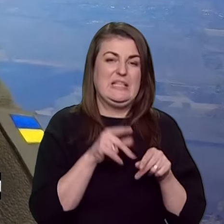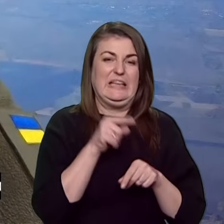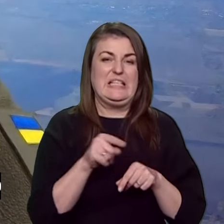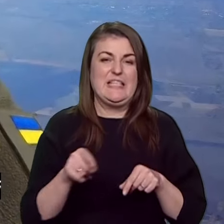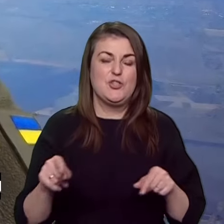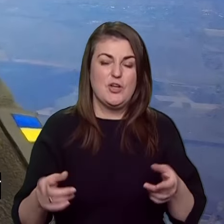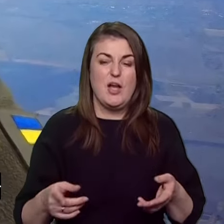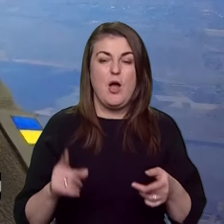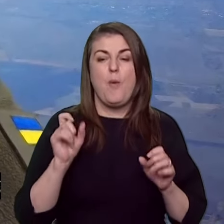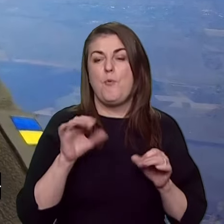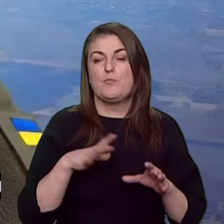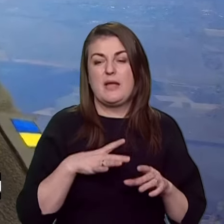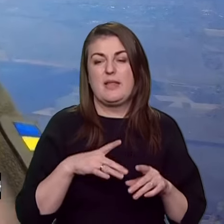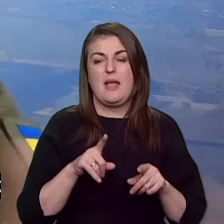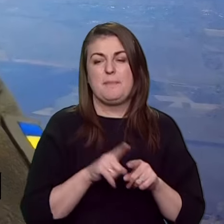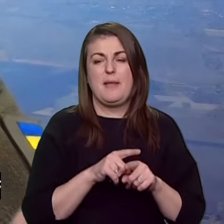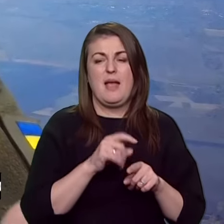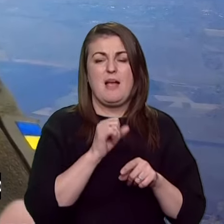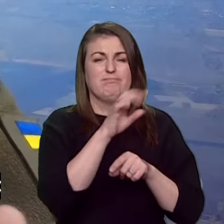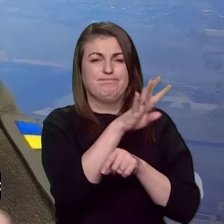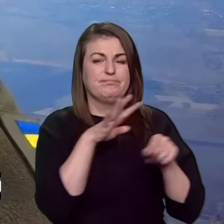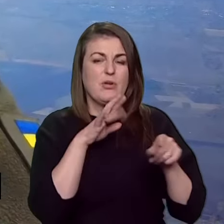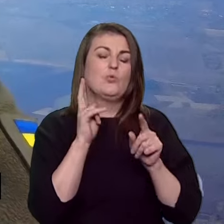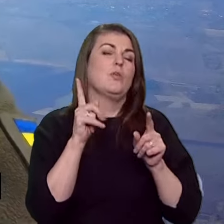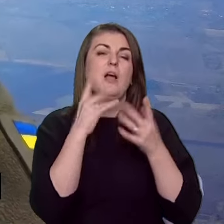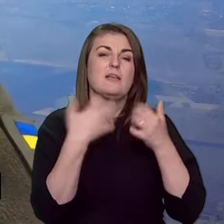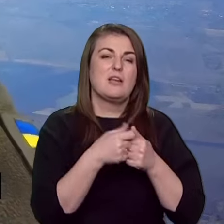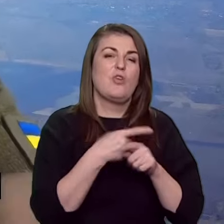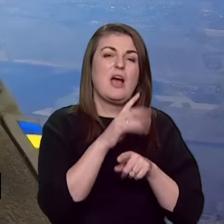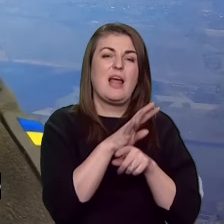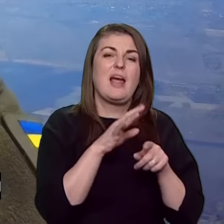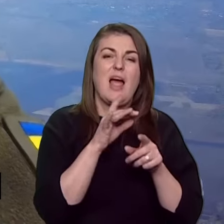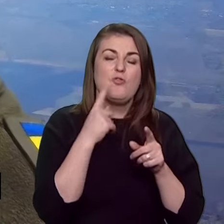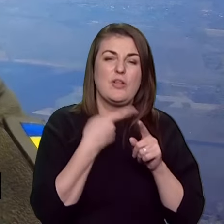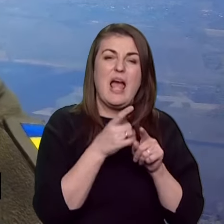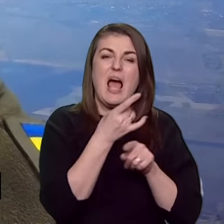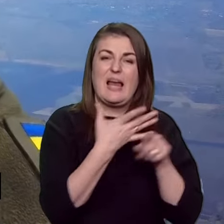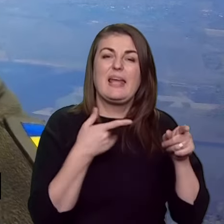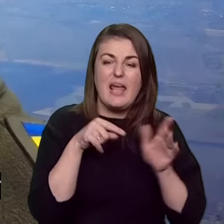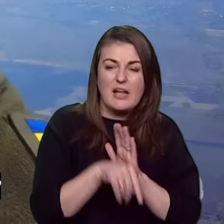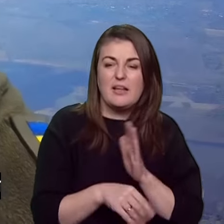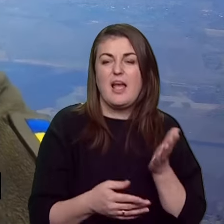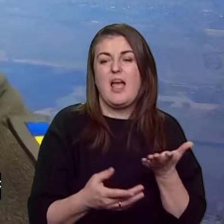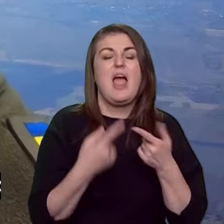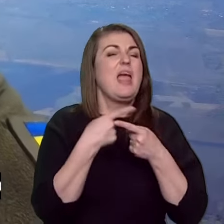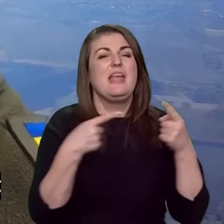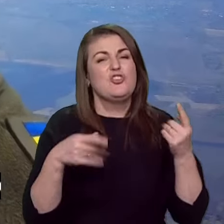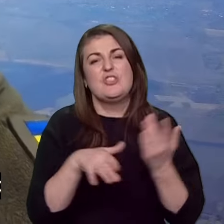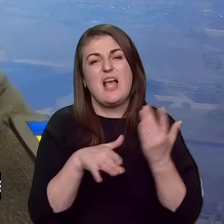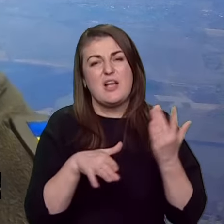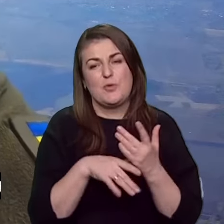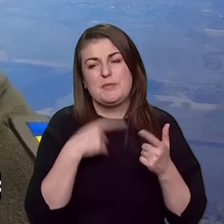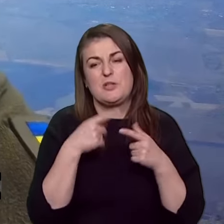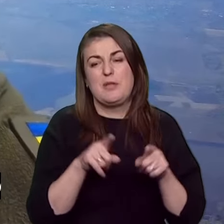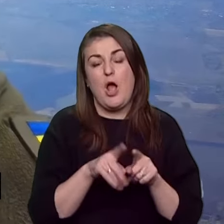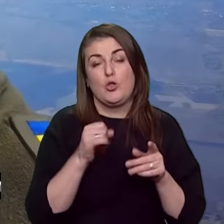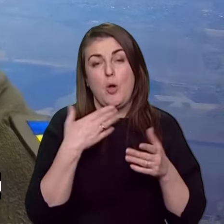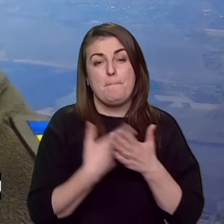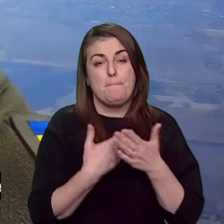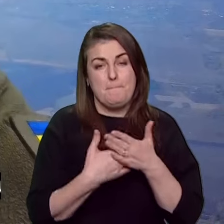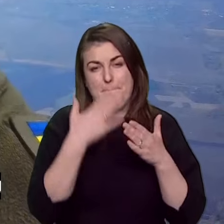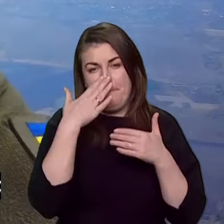тисячі. Так? Може бути реактивні системи залпового вогню, хтось рахує за ракети, хтось рахує інші засоби, скажімо так. Ну,